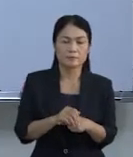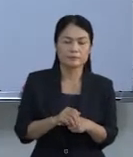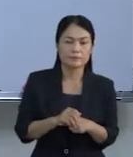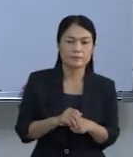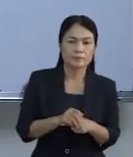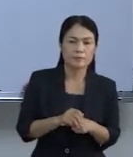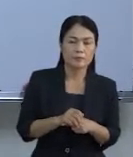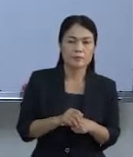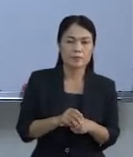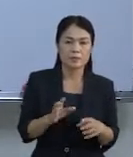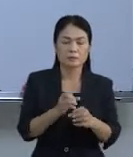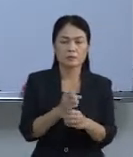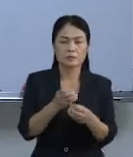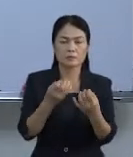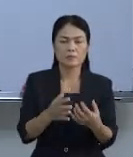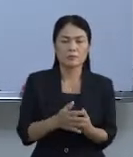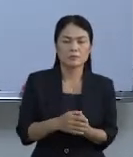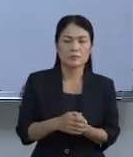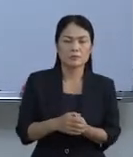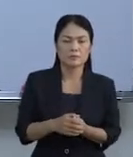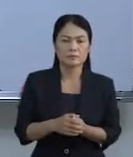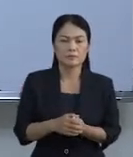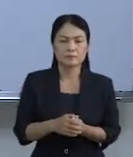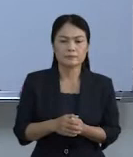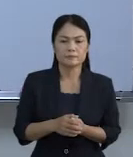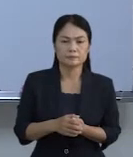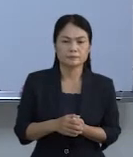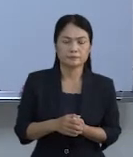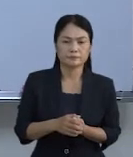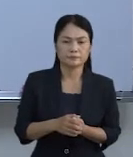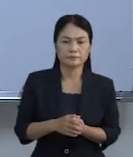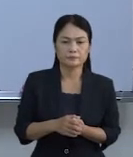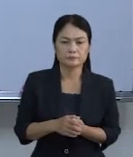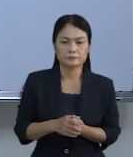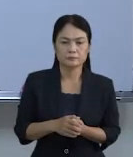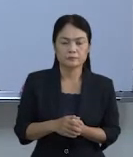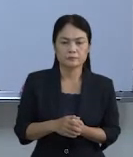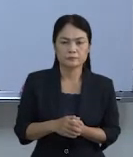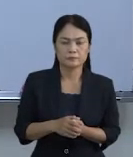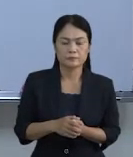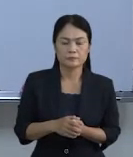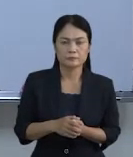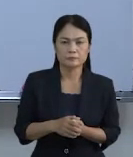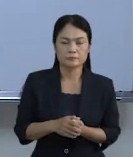là lấy dương bàn má con bà chẳng dương thì xây lệ nâng xa lòng viên máu cứ